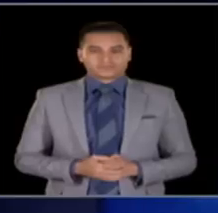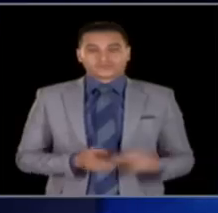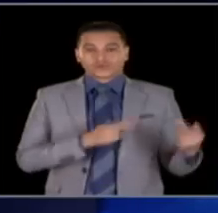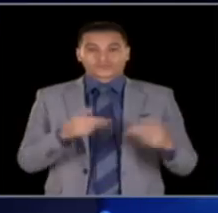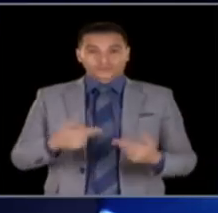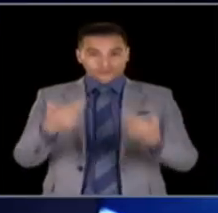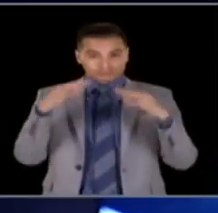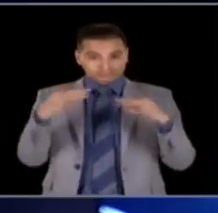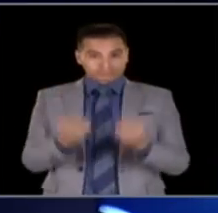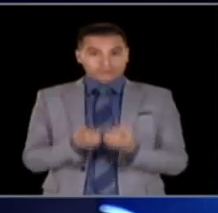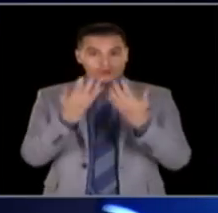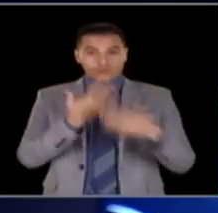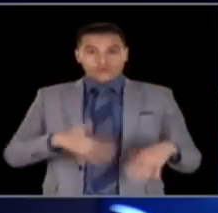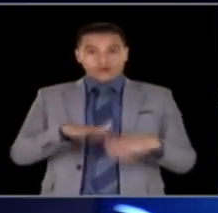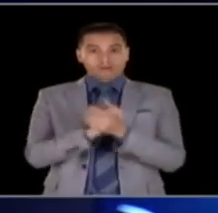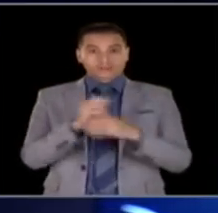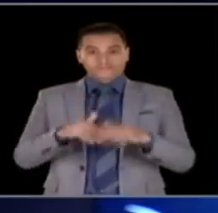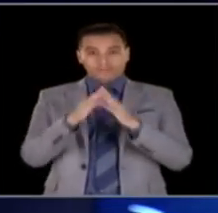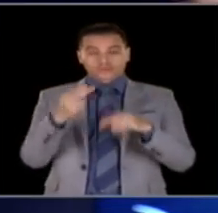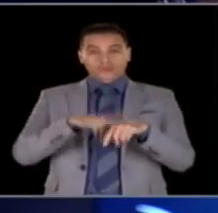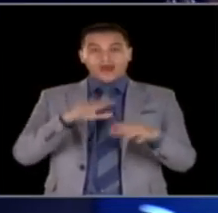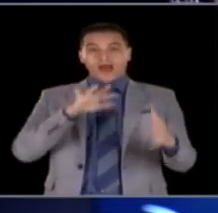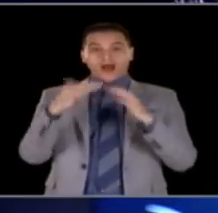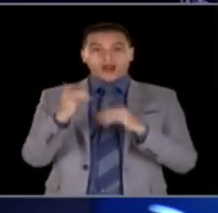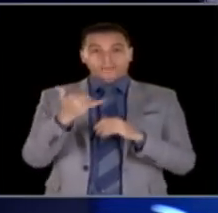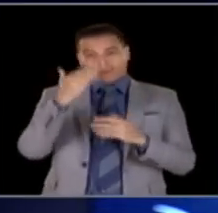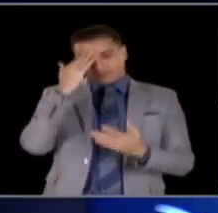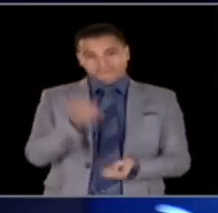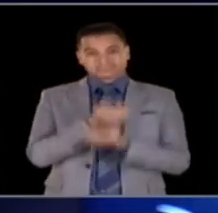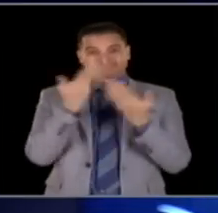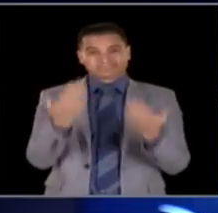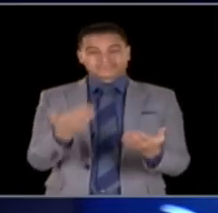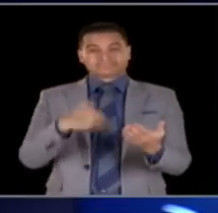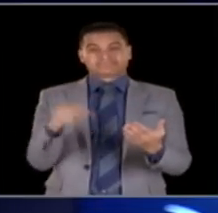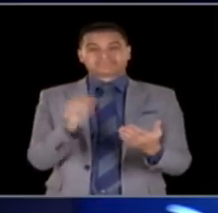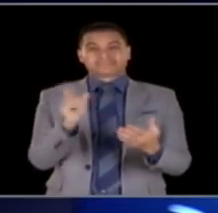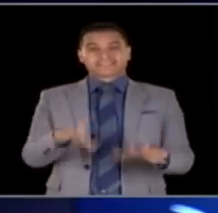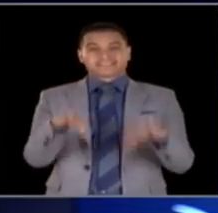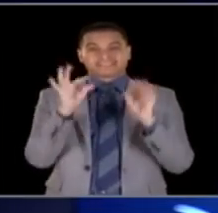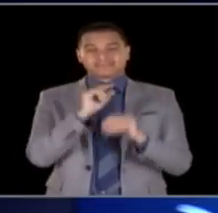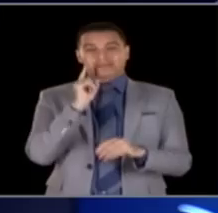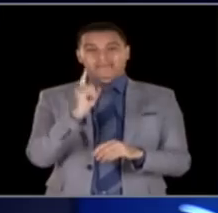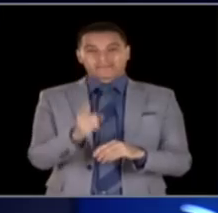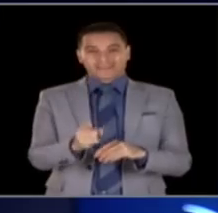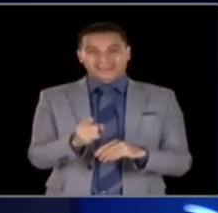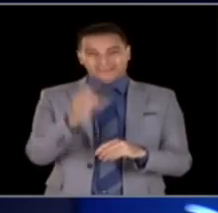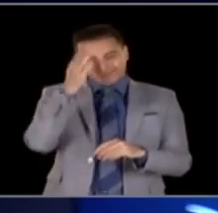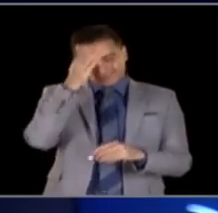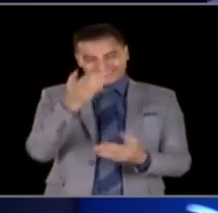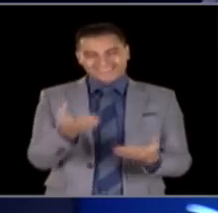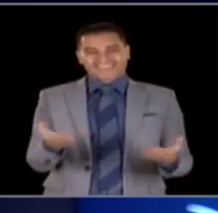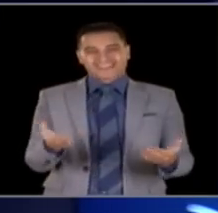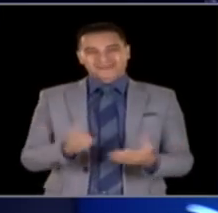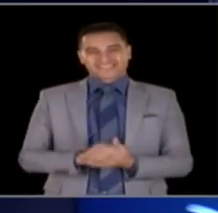جبتة في الاستوديو مشاهدينا الكرام واصحابنا في مصر والعالم العربي، اهلا ومرحبا بكم وحلقه جديده من